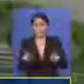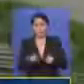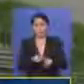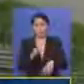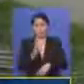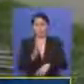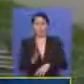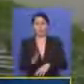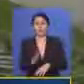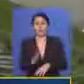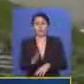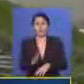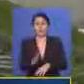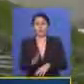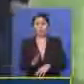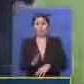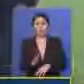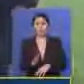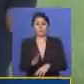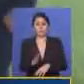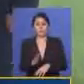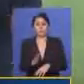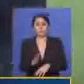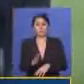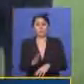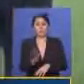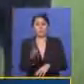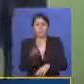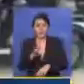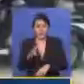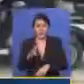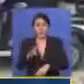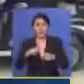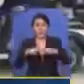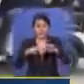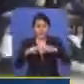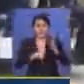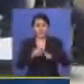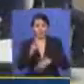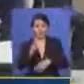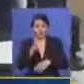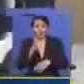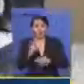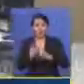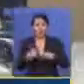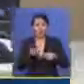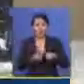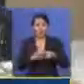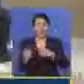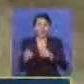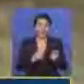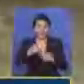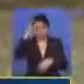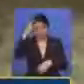бюро судебной экспертизы. Начинают строить, да? Я ноябрьде бастаймыз деп жатыр. Сондай-ақ елбасы